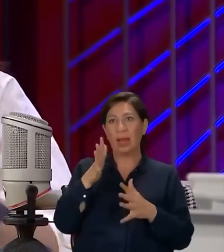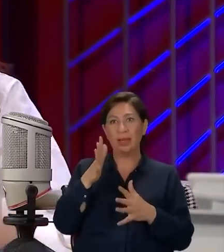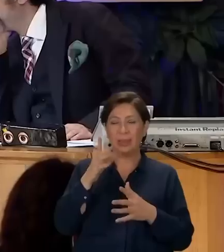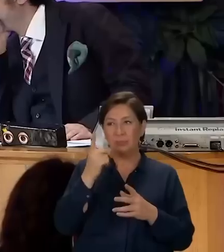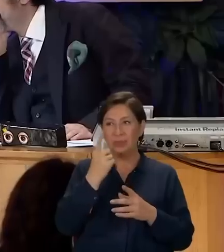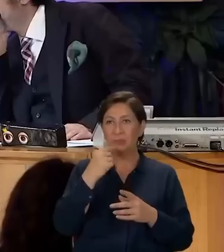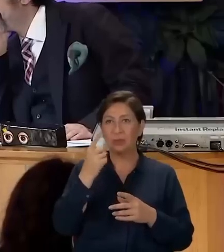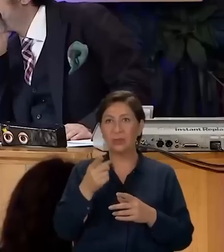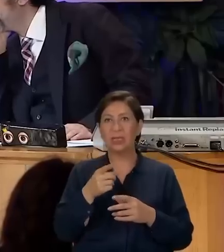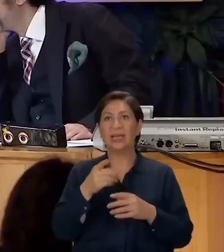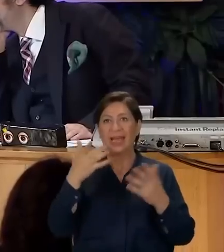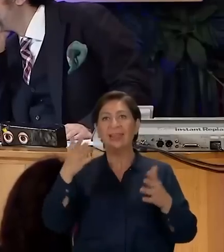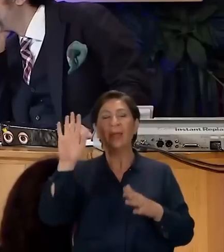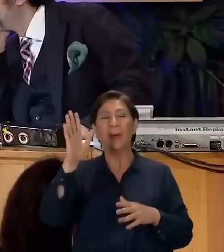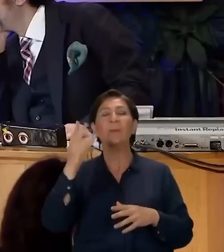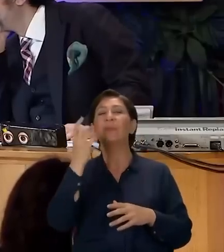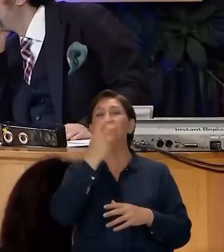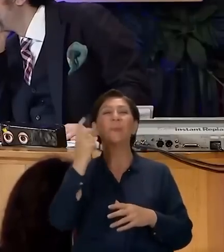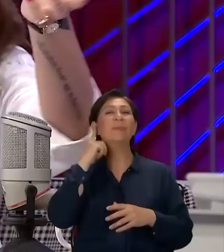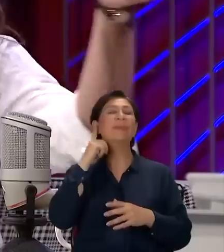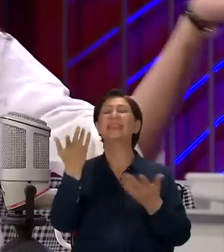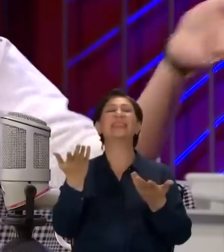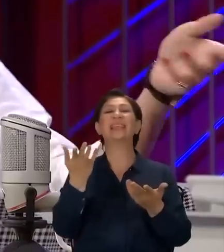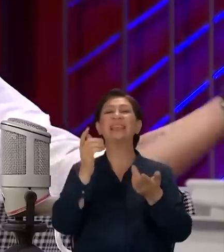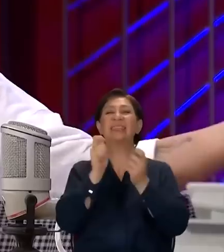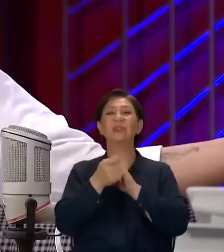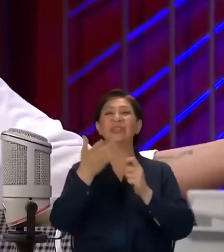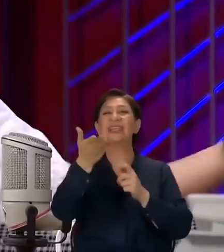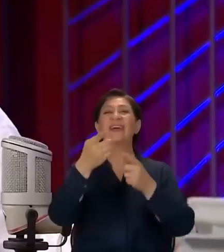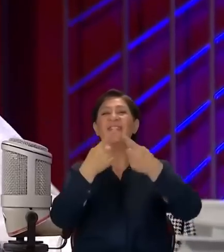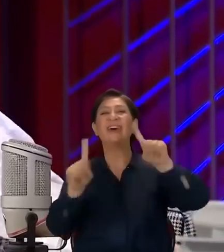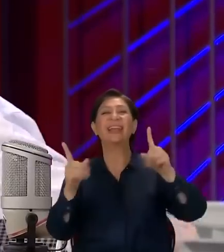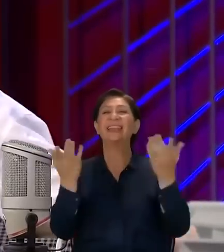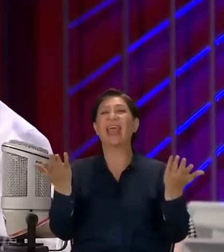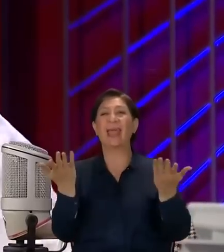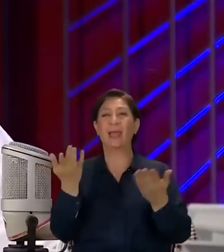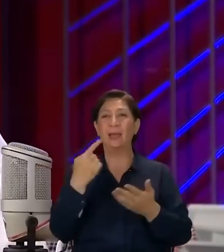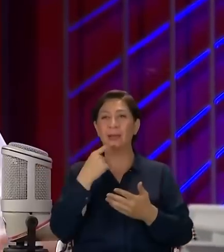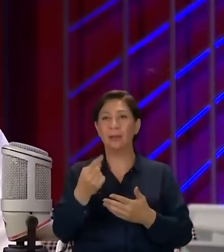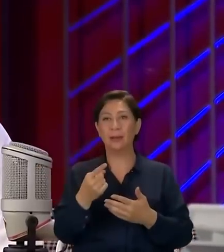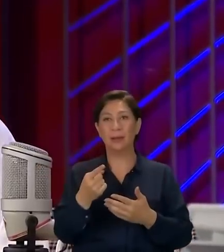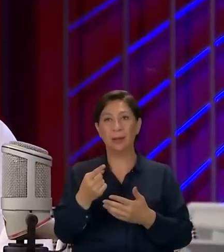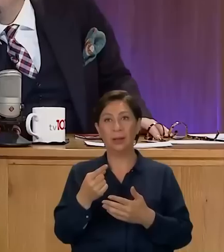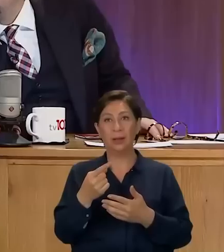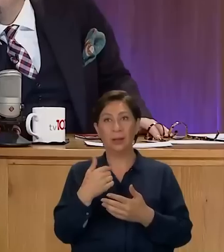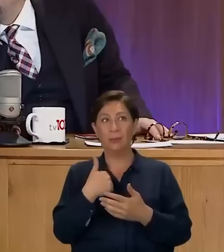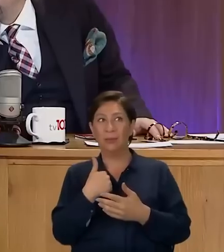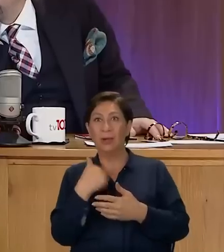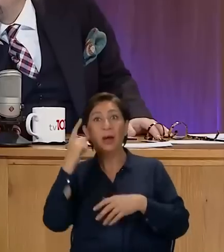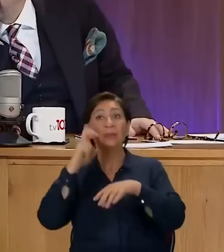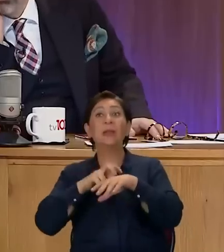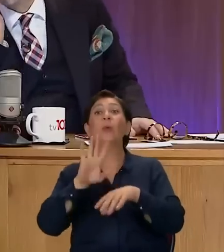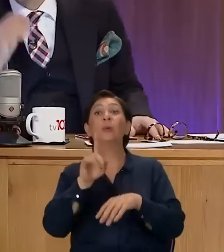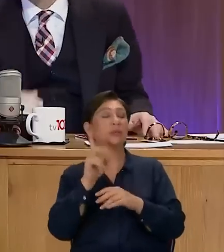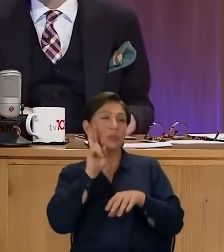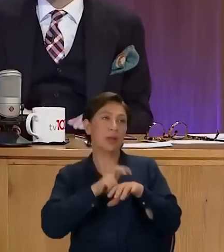gibi bir şey söyledim, böyle yaptı. E tamam, popçusunuz, okey. Ne değiştiriyor? Yani siz diğerlerinden farklı kılan şey ne dedi? Allah Allah. Hatırlamıyor